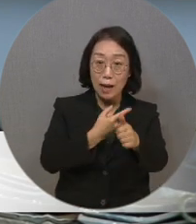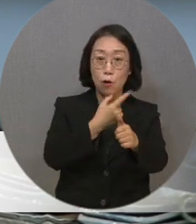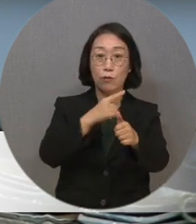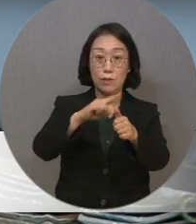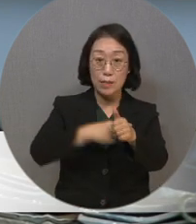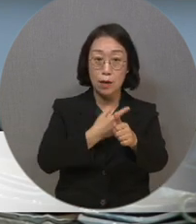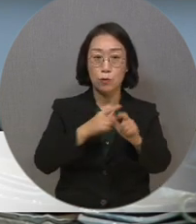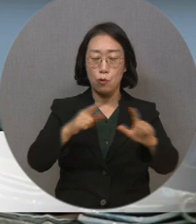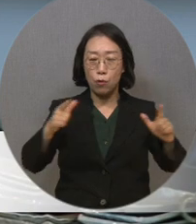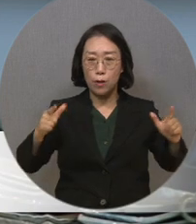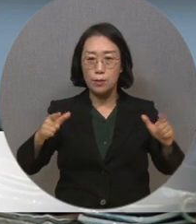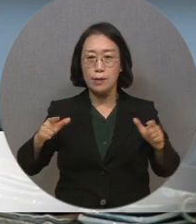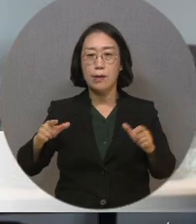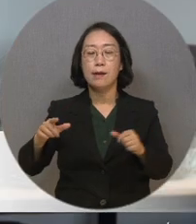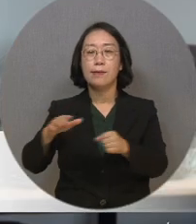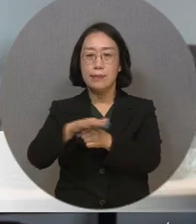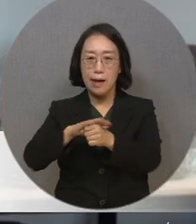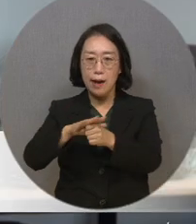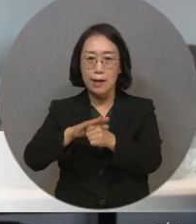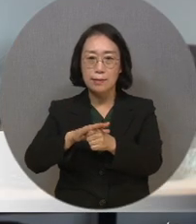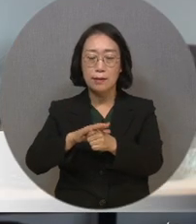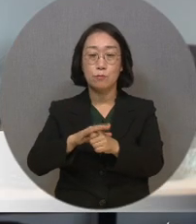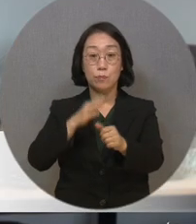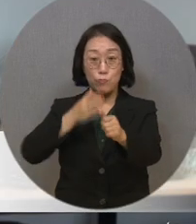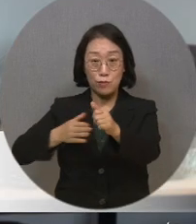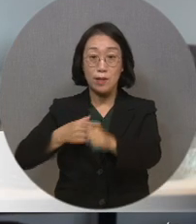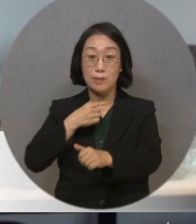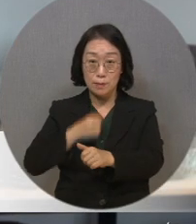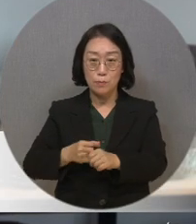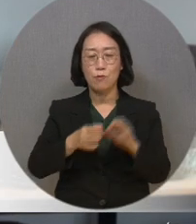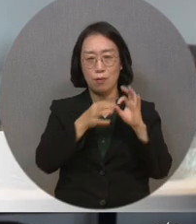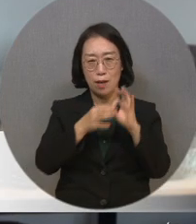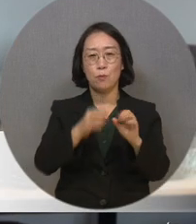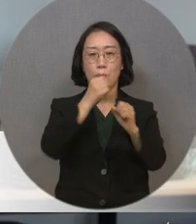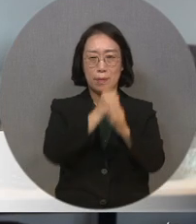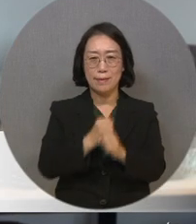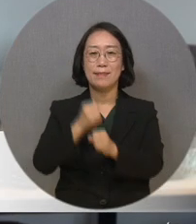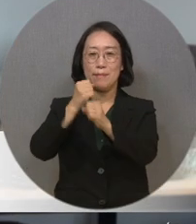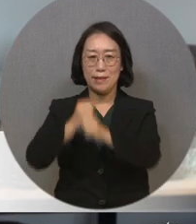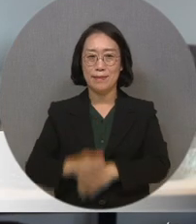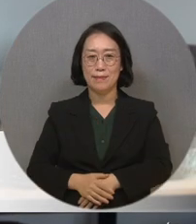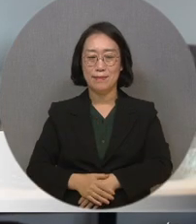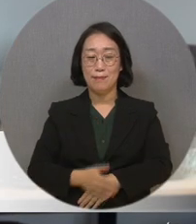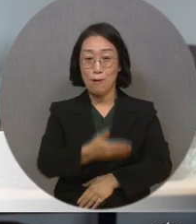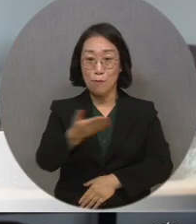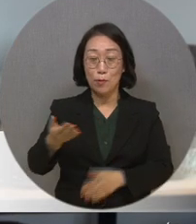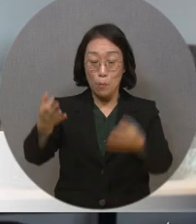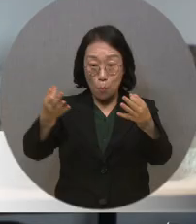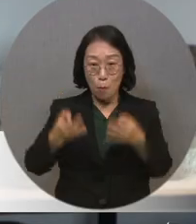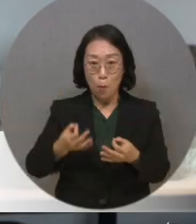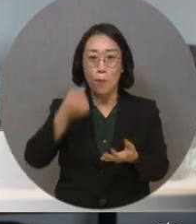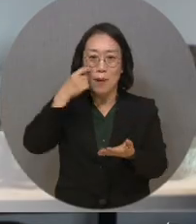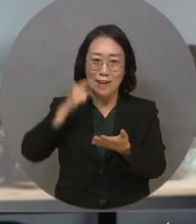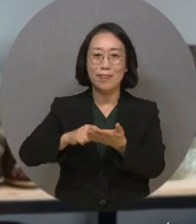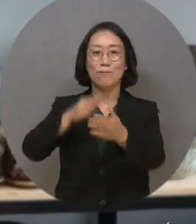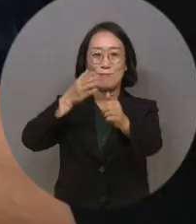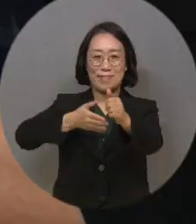가꾸고 사랑하자는 의미로 제 작업을 이어나가고 있기 때문에 그 부분을 많이 봐주셨으면